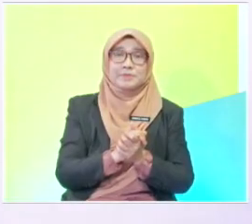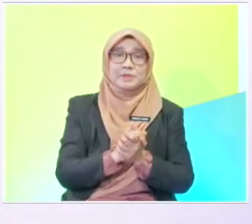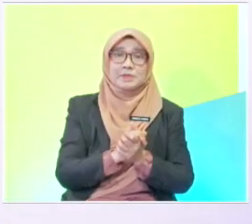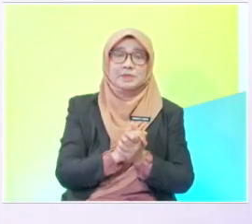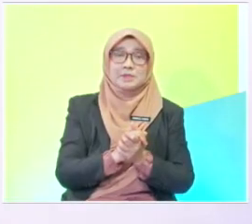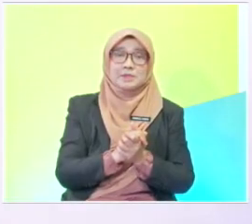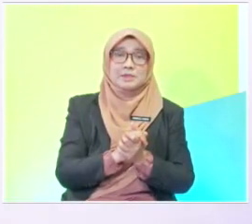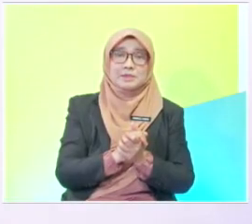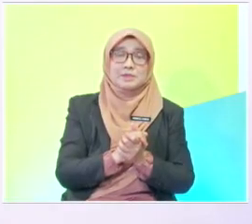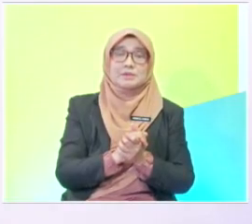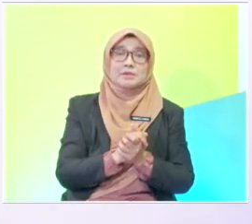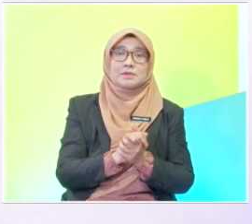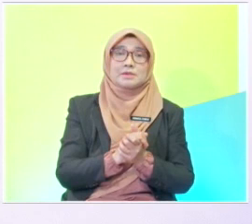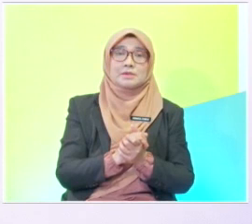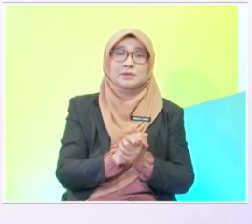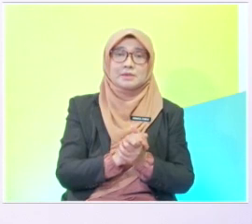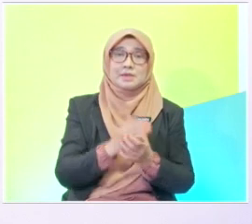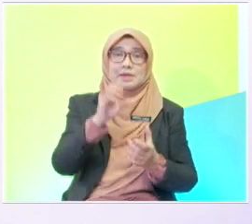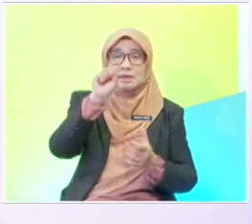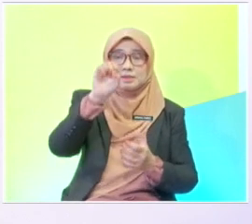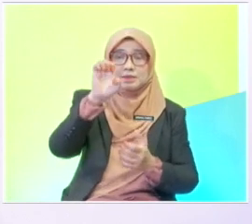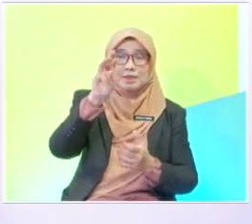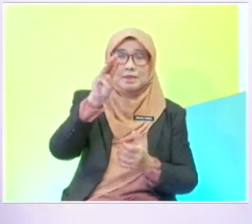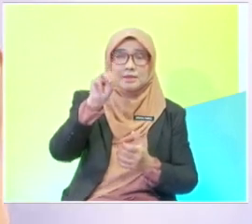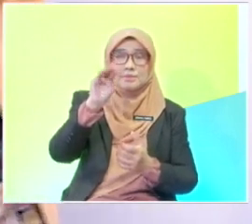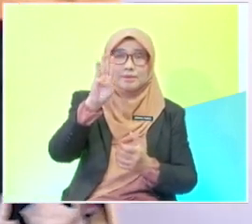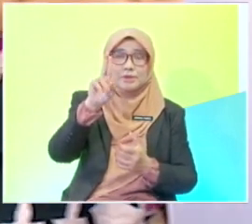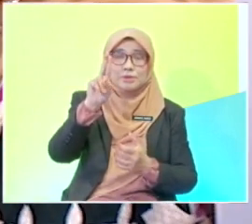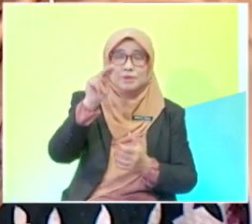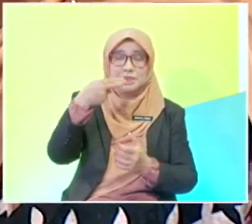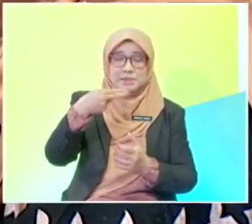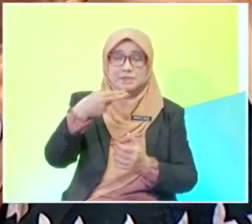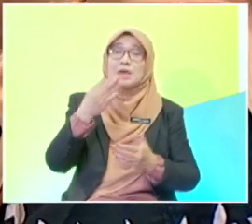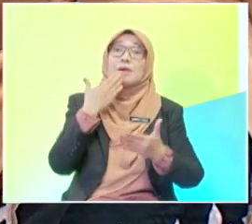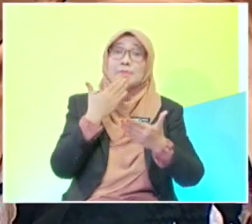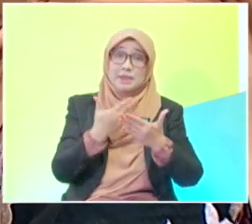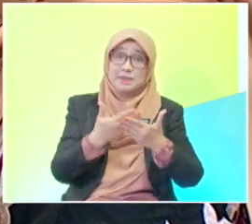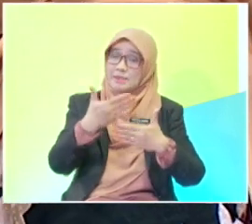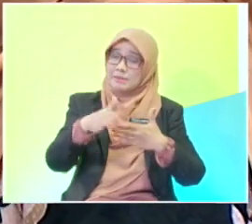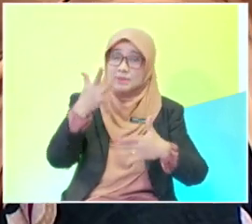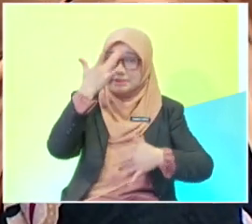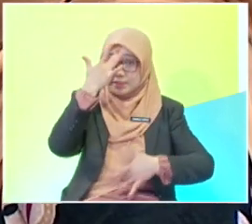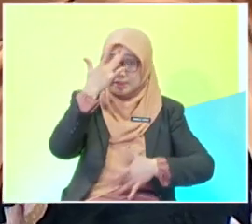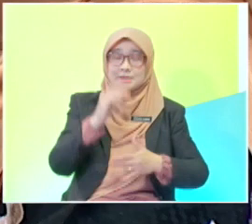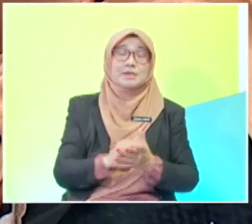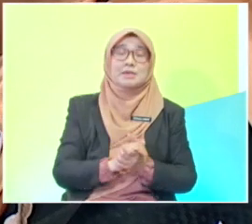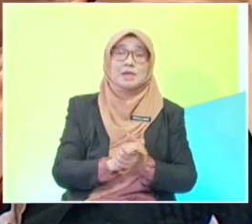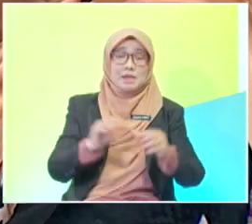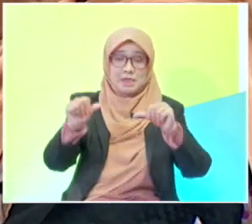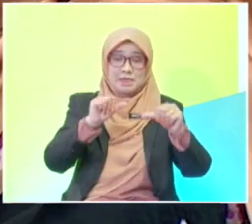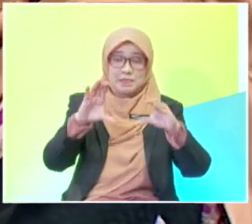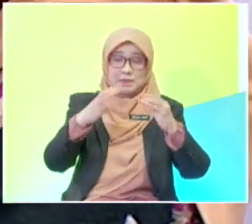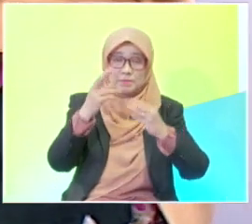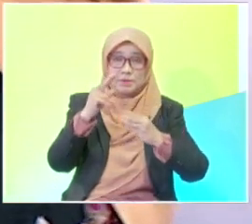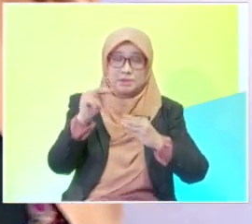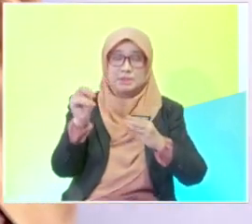sini adalah sembuhlah. Sembuh. Okey, manakala untuk keimunan aktif buatan,